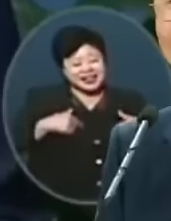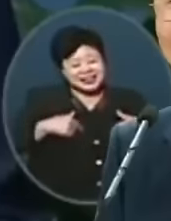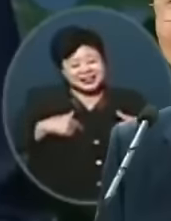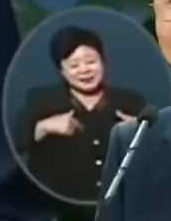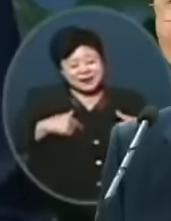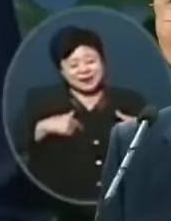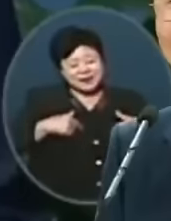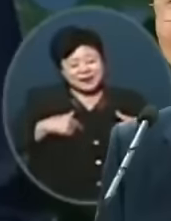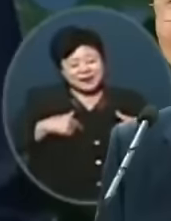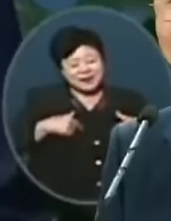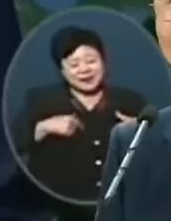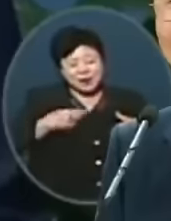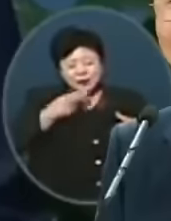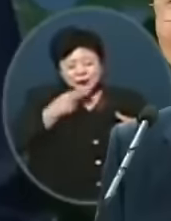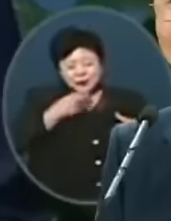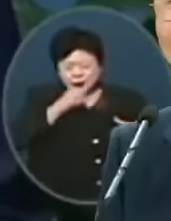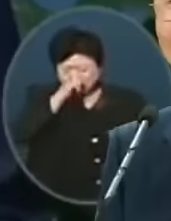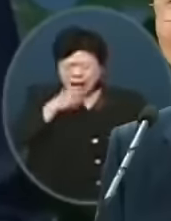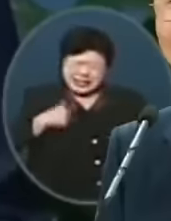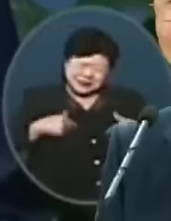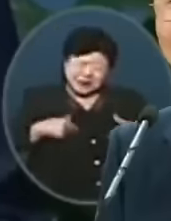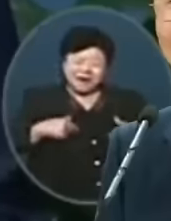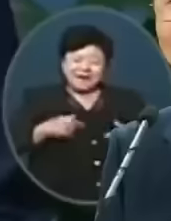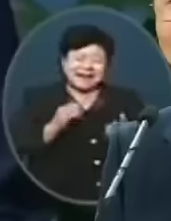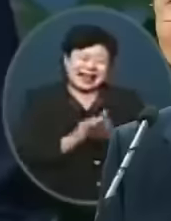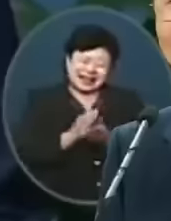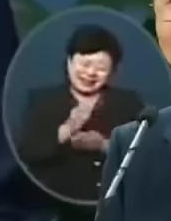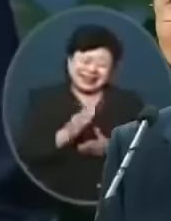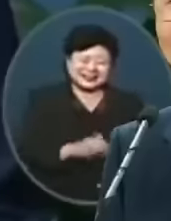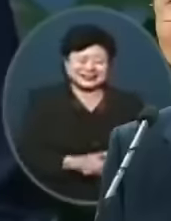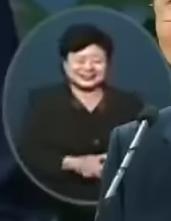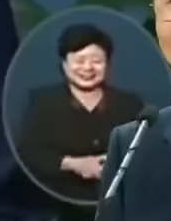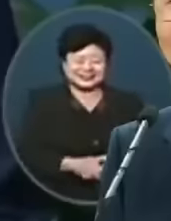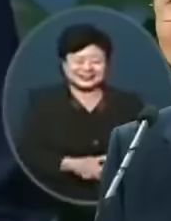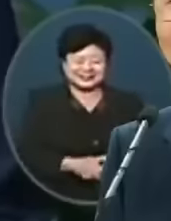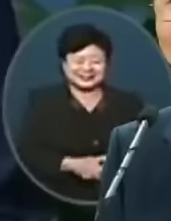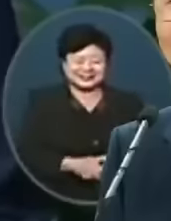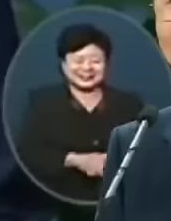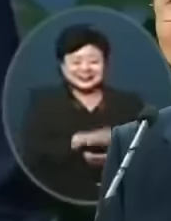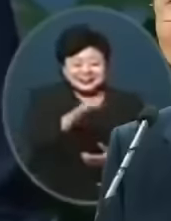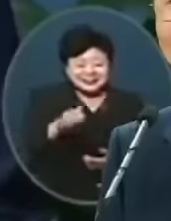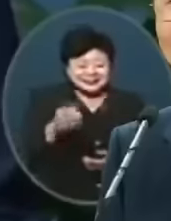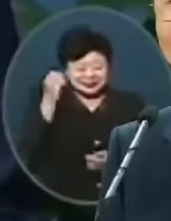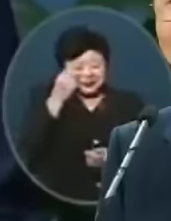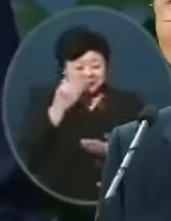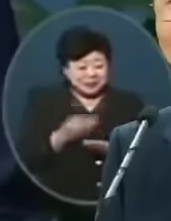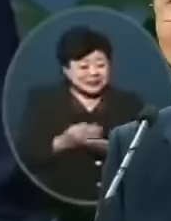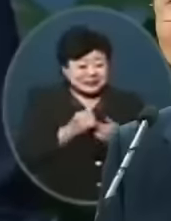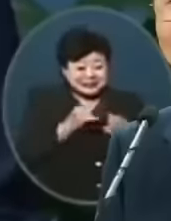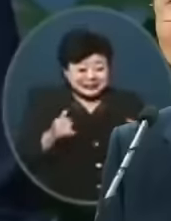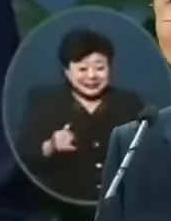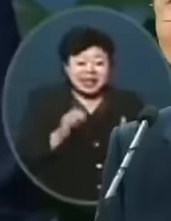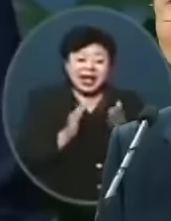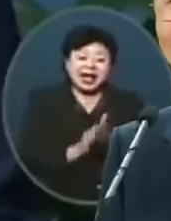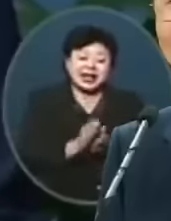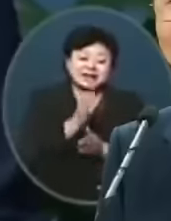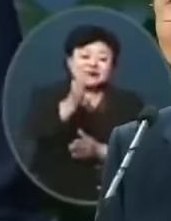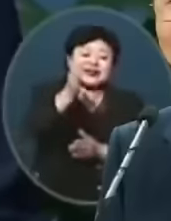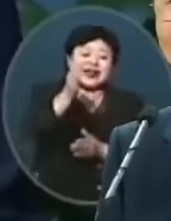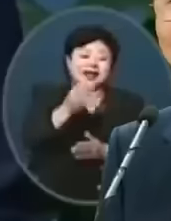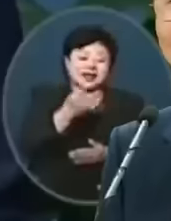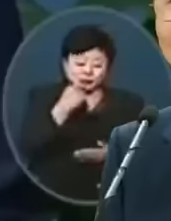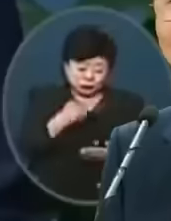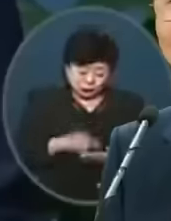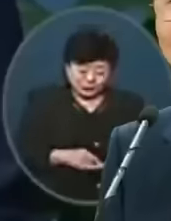때라도 기쁘다. 참 좋다. 할렐루야. 우리 성령 받은 사람은 할렐루야가 얼마나 말하기